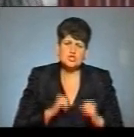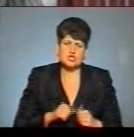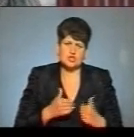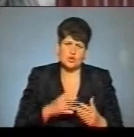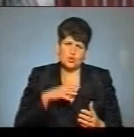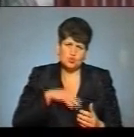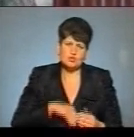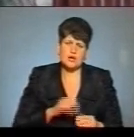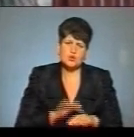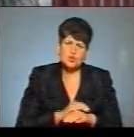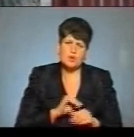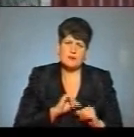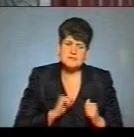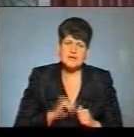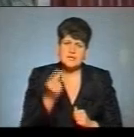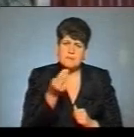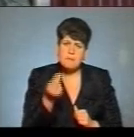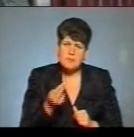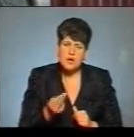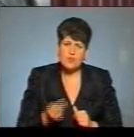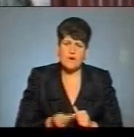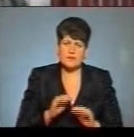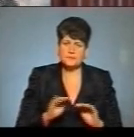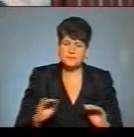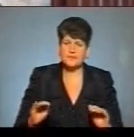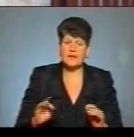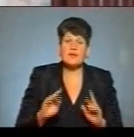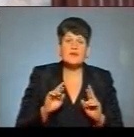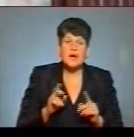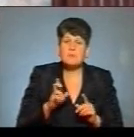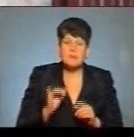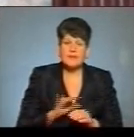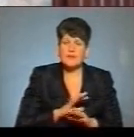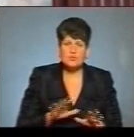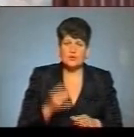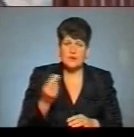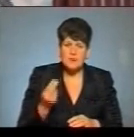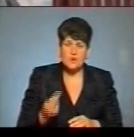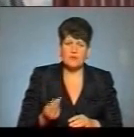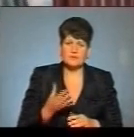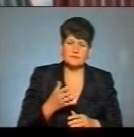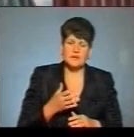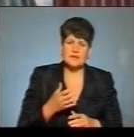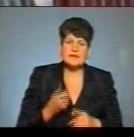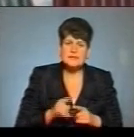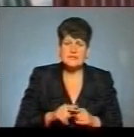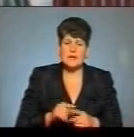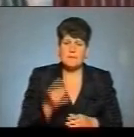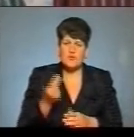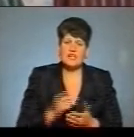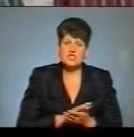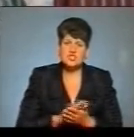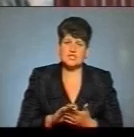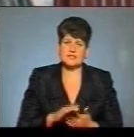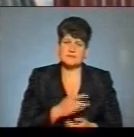щирою душою, з добрим серцем це малювалося. І бодай, як би воно не було намальовано, але це малювалося з чистим серцем і